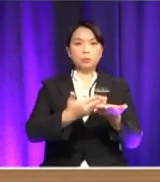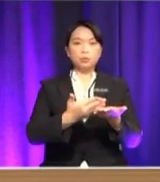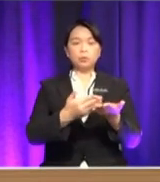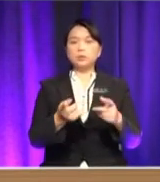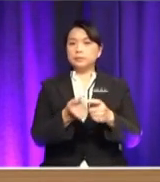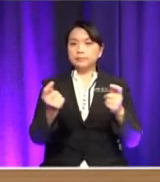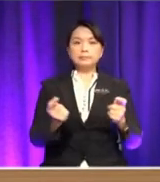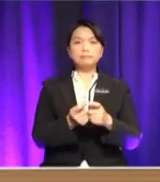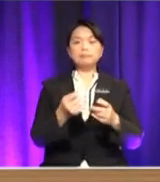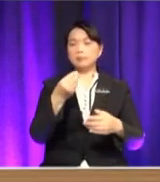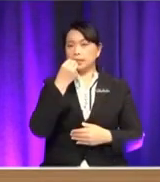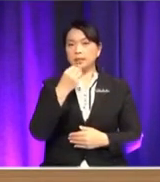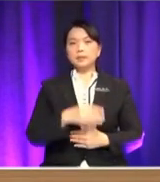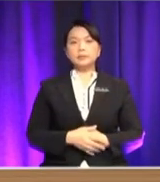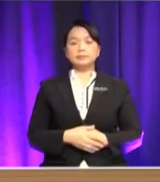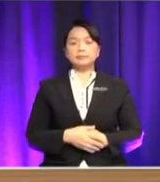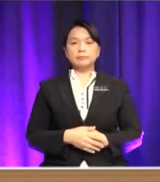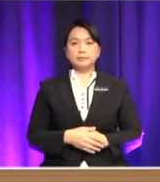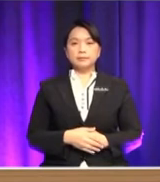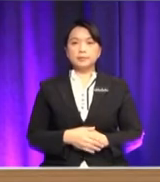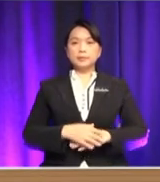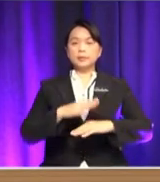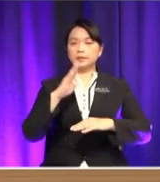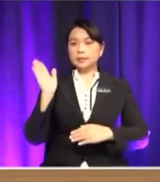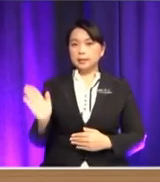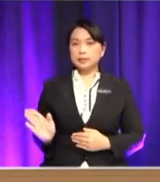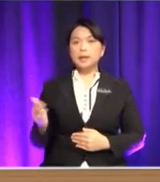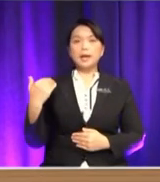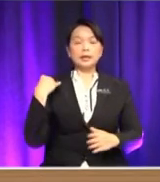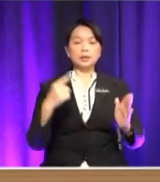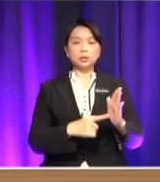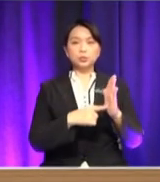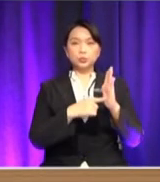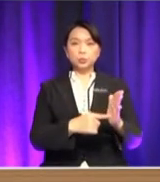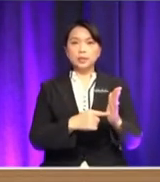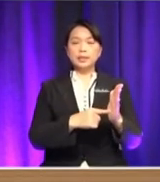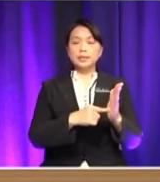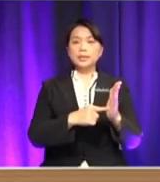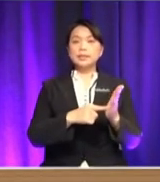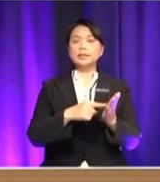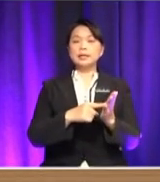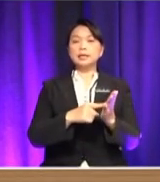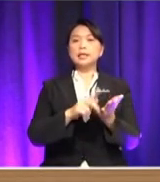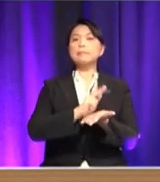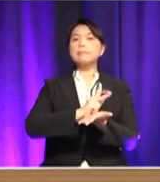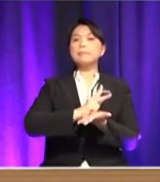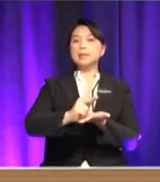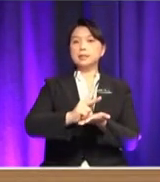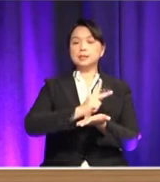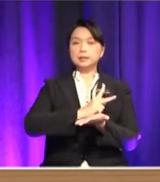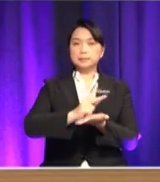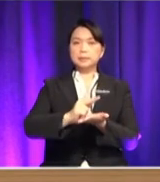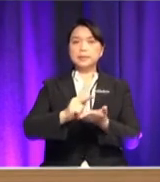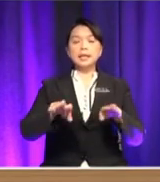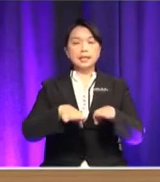dan di atas lantai juga ada ditunjukkan ke masa lantai kemasan lantai dan juga